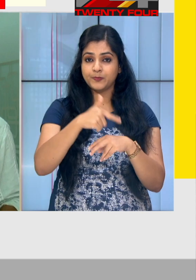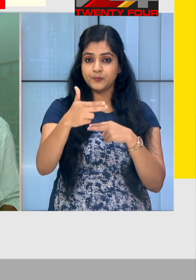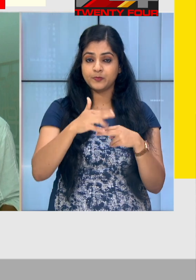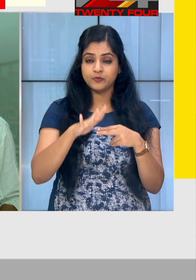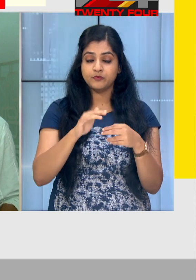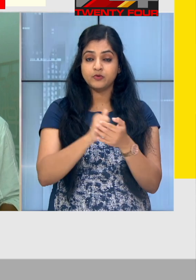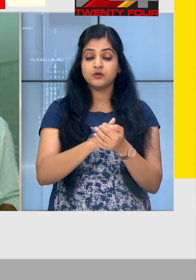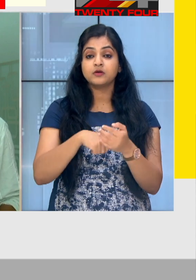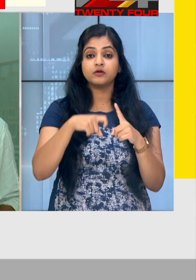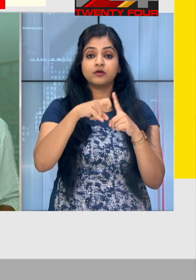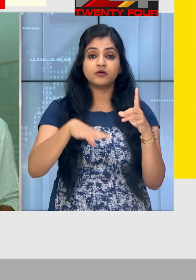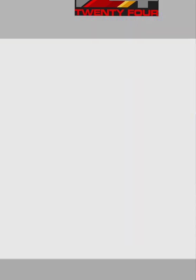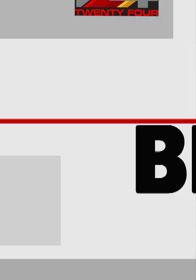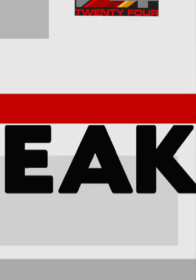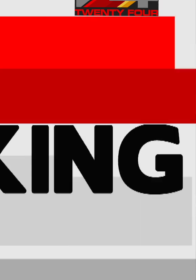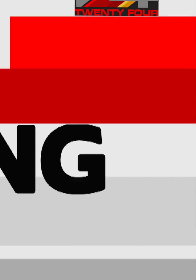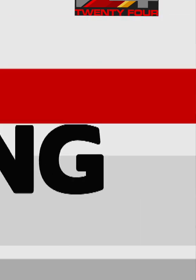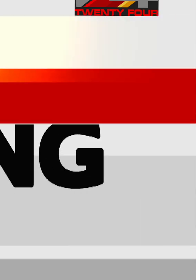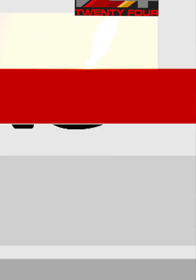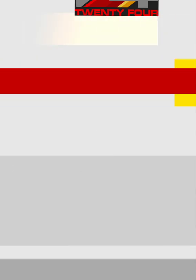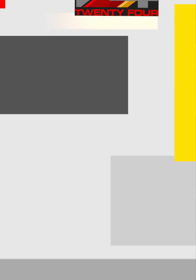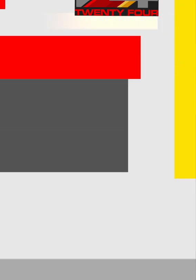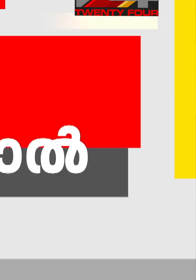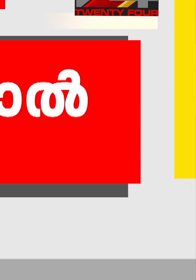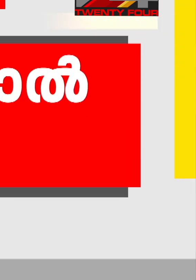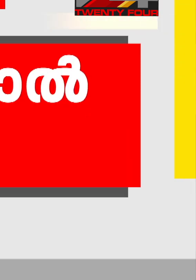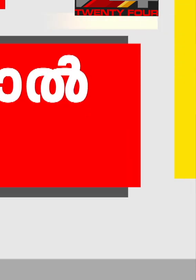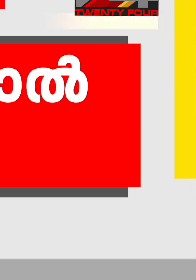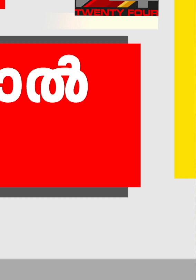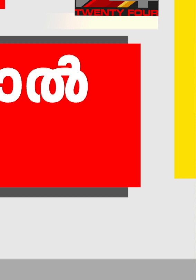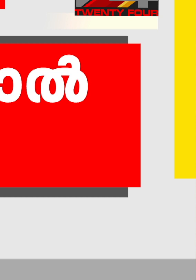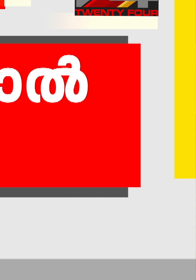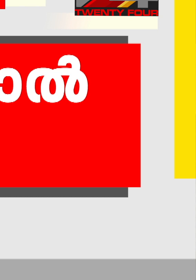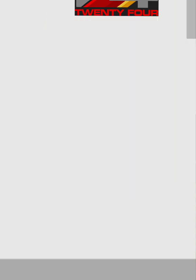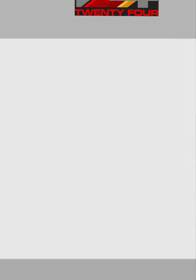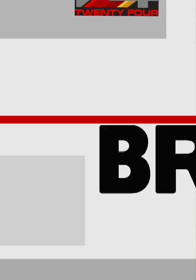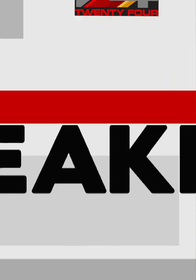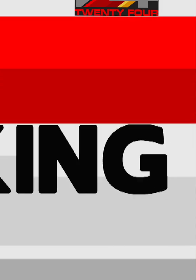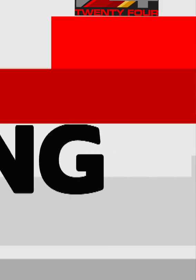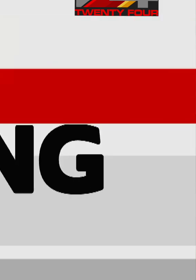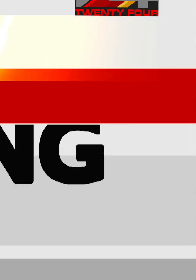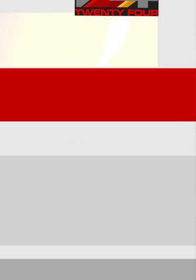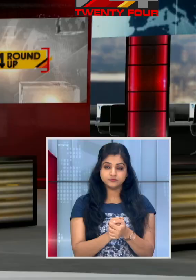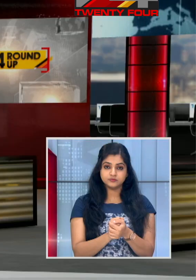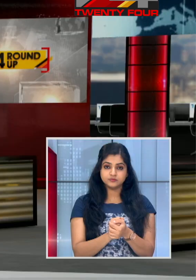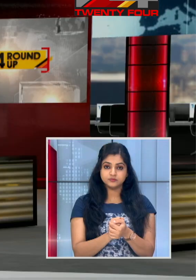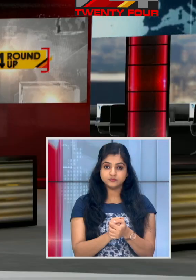കണ്ടുകൊണ്ടാണ് സംസ്ഥാന സർക്കാരിന്റെ ഭാഗത്ത് നിന്ന് കാര്യക്ഷമമായി ഇങ്ങനെ ഇടപെടൽ ഇപ്പോൾ ഉണ്ടായിരിക്കുന്നത്. ഗൂഗിൾ. ശരി, ഷഫീദ് റാവത്താണ് വിശദാംശങ്ങൾ നൽകിയത്.